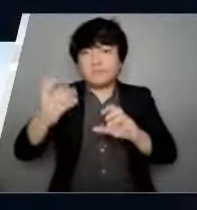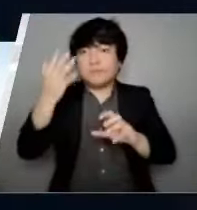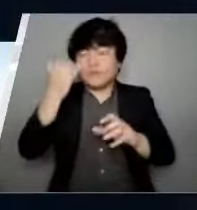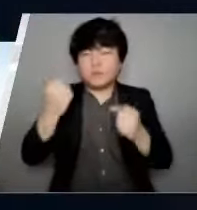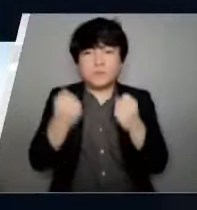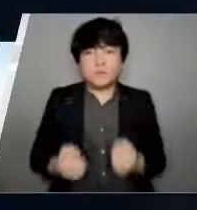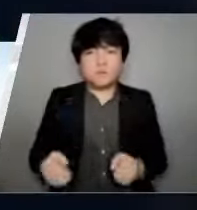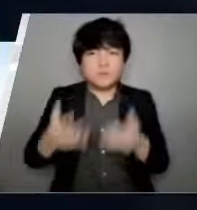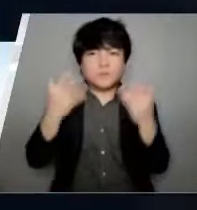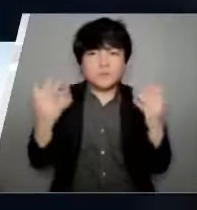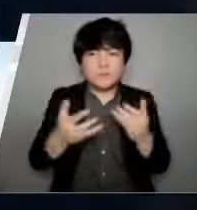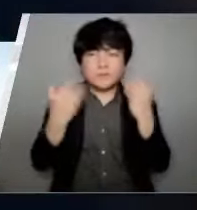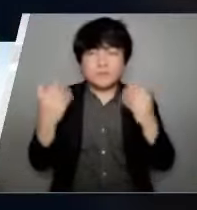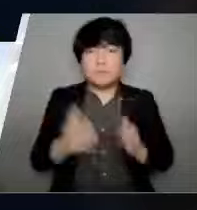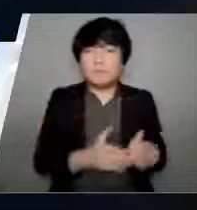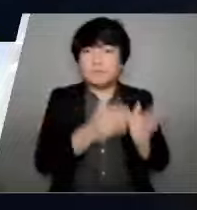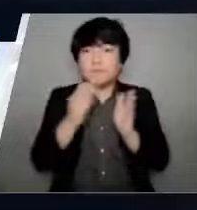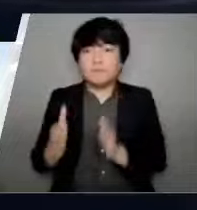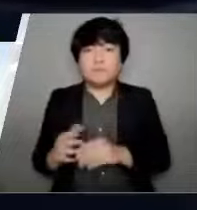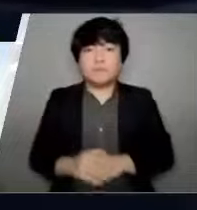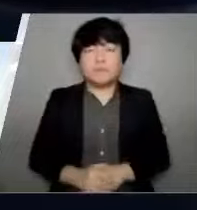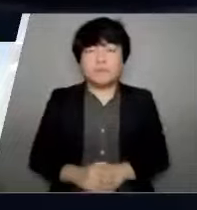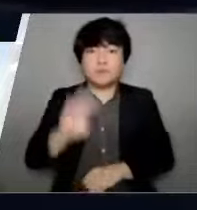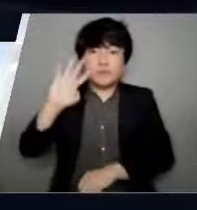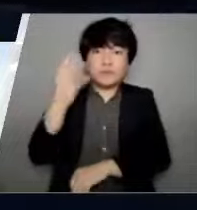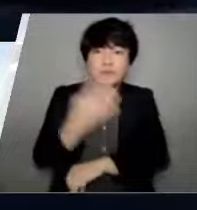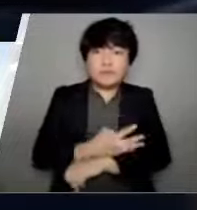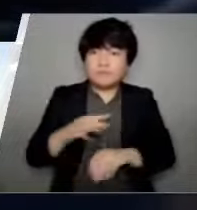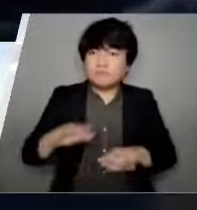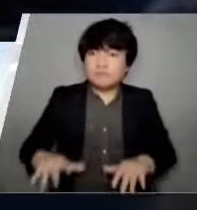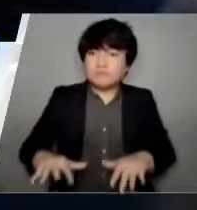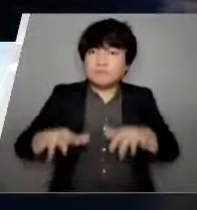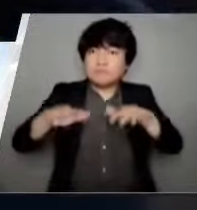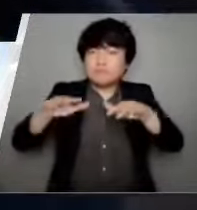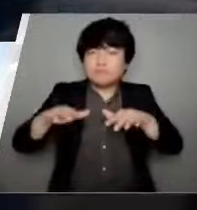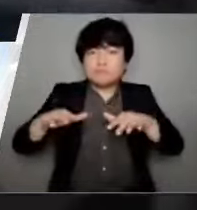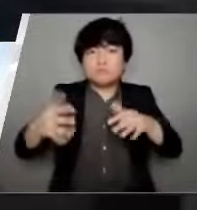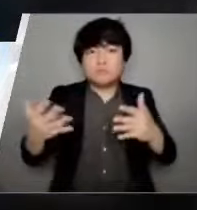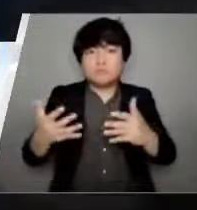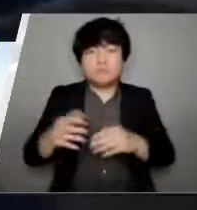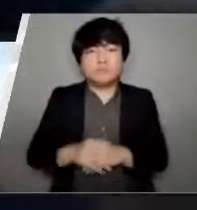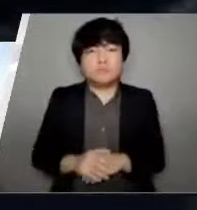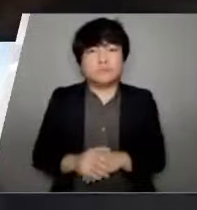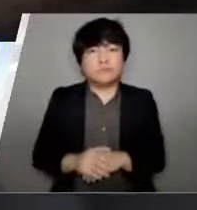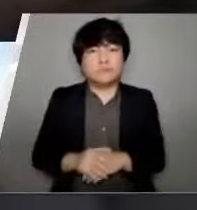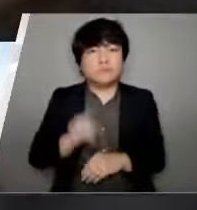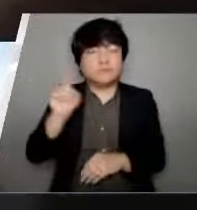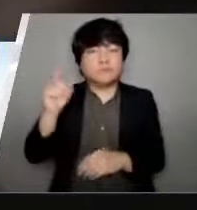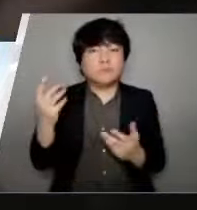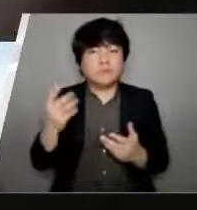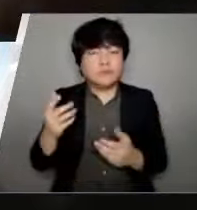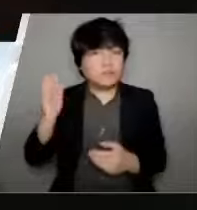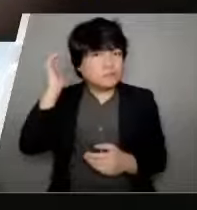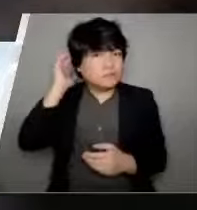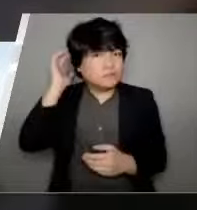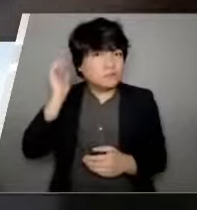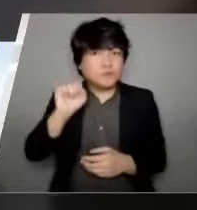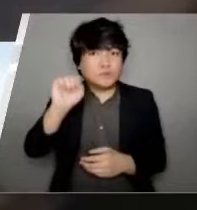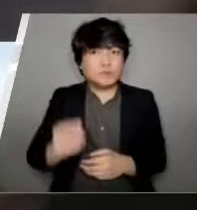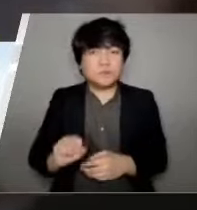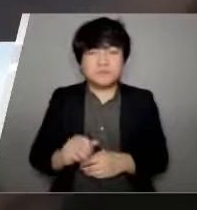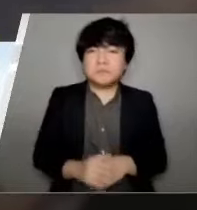4 namang lubog sa baha ang bahagi ito na isang purok sa Dato Piang, Maguindanao del Sur. Ayon sa mga